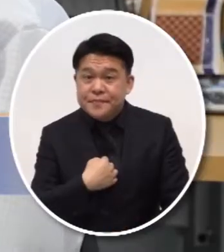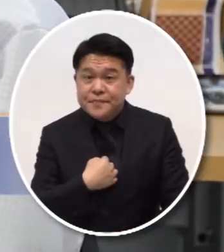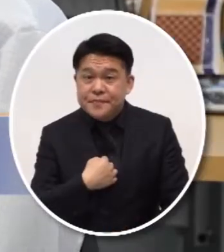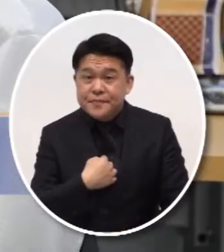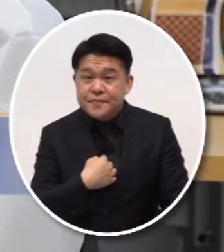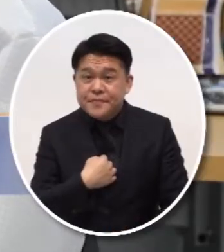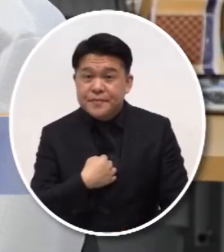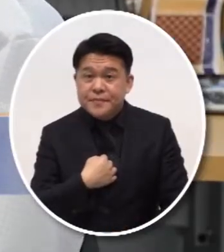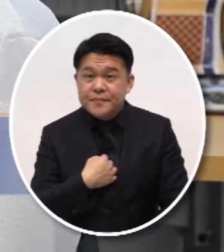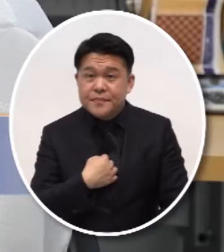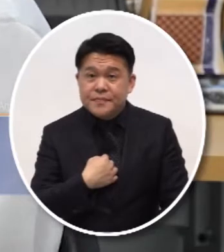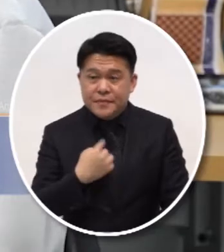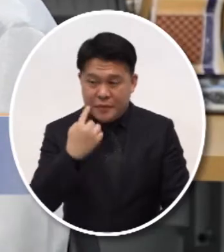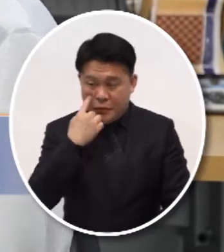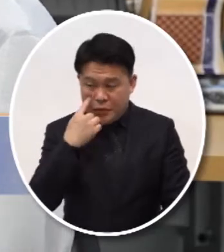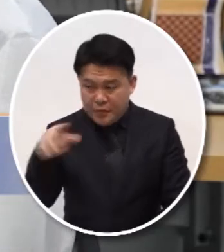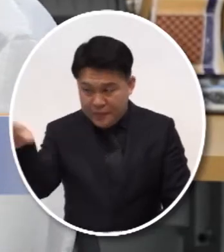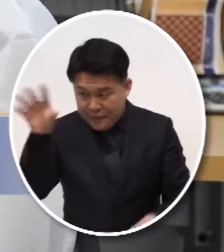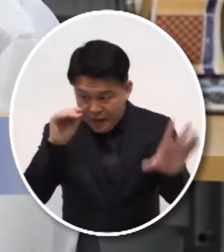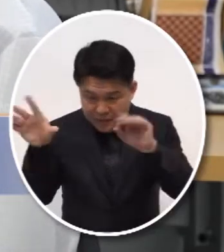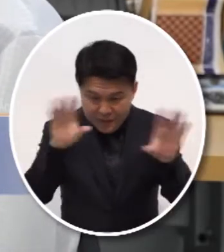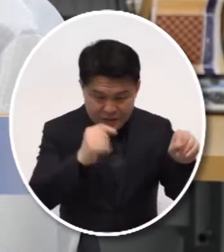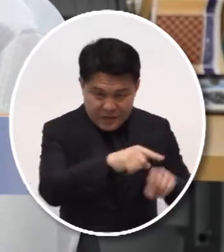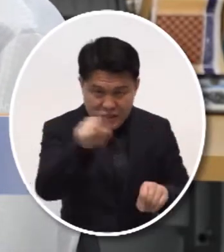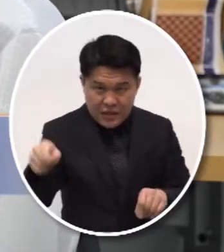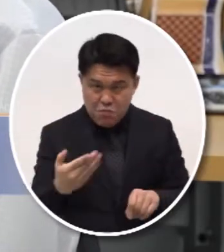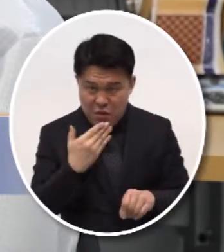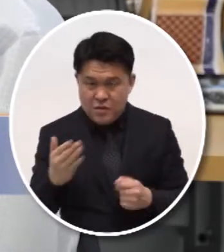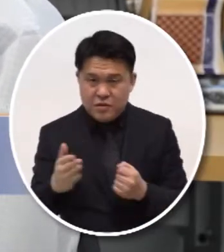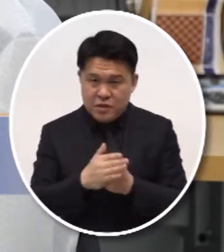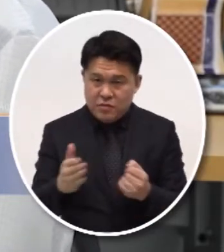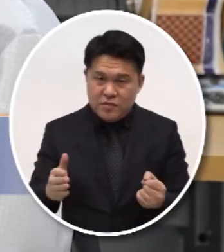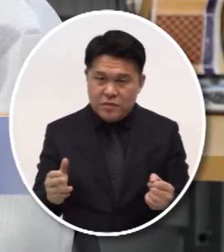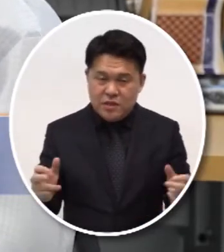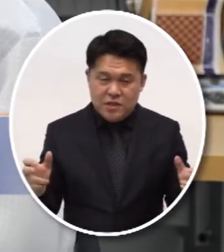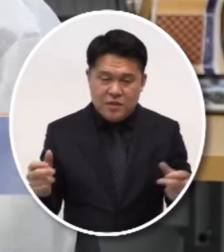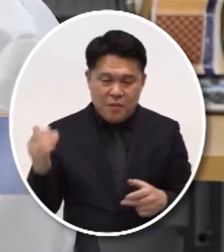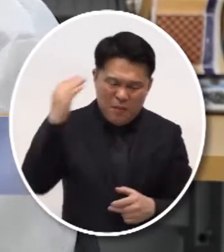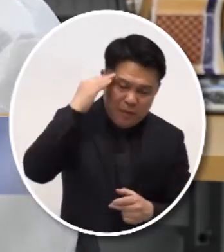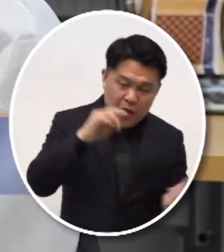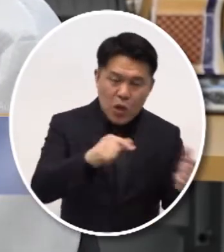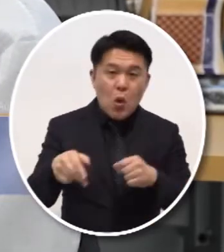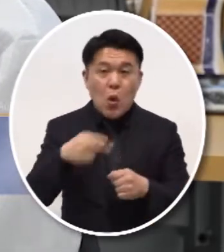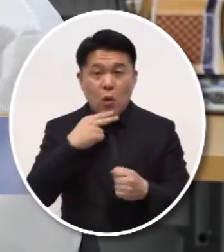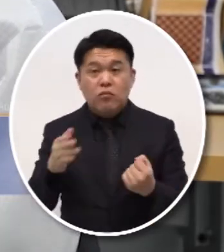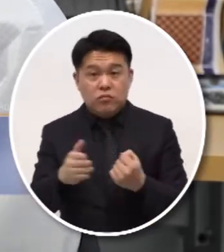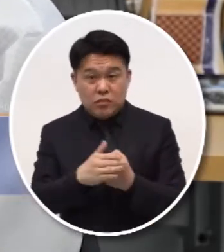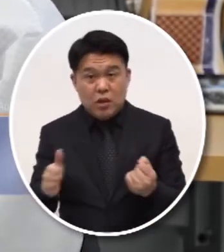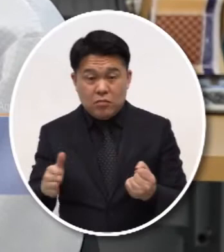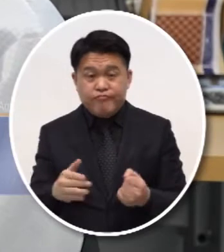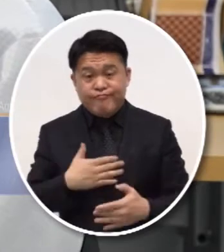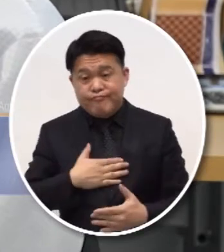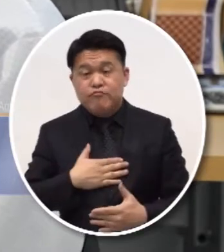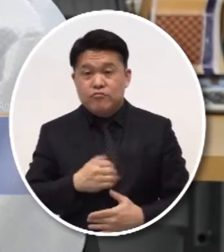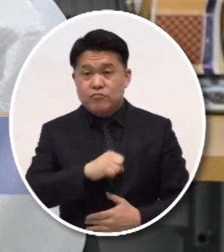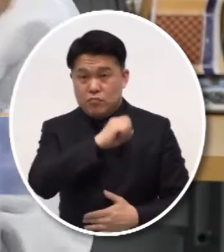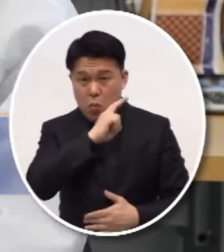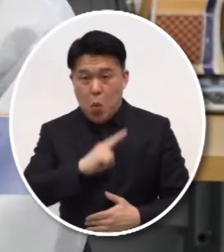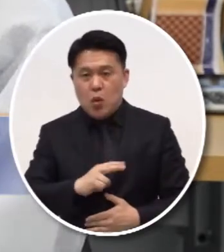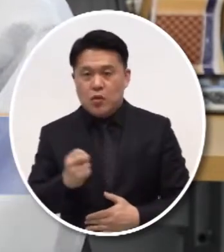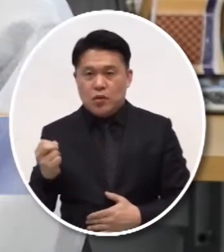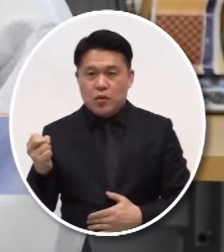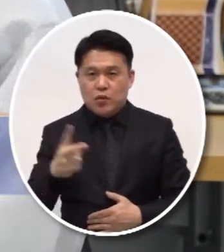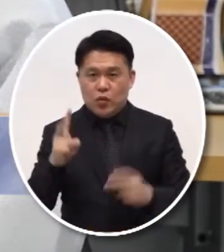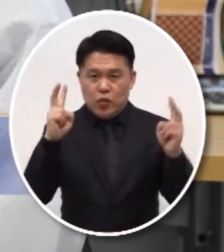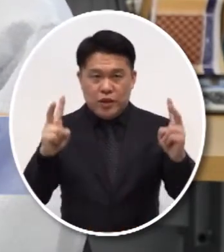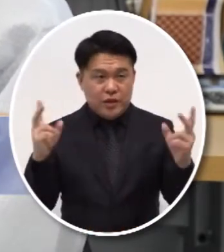저에게 그 시선이 딱딱 맞춰져 있으니까 그런 장애물 같은 게 없어갖고 되게 편하고,